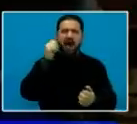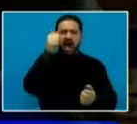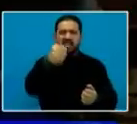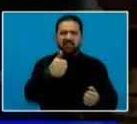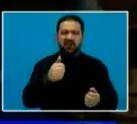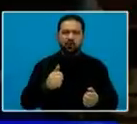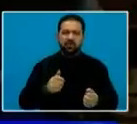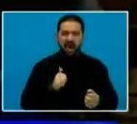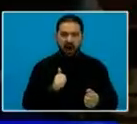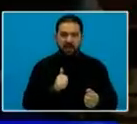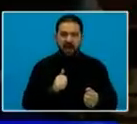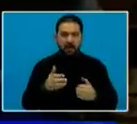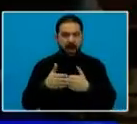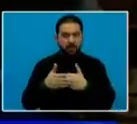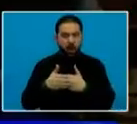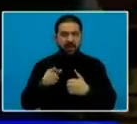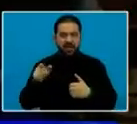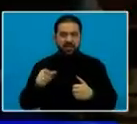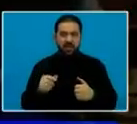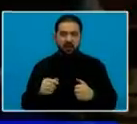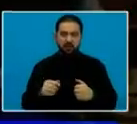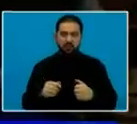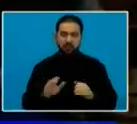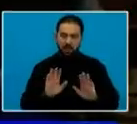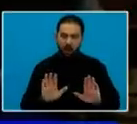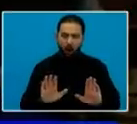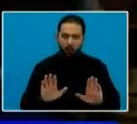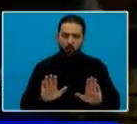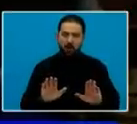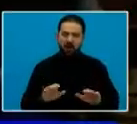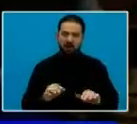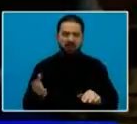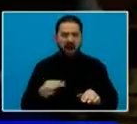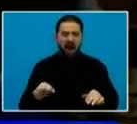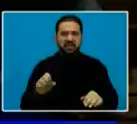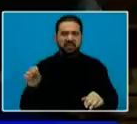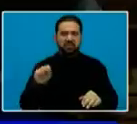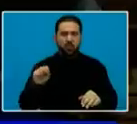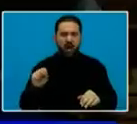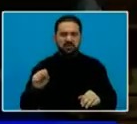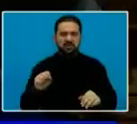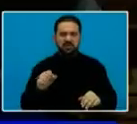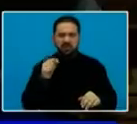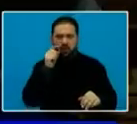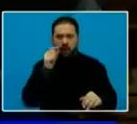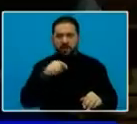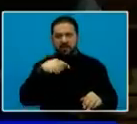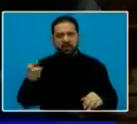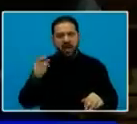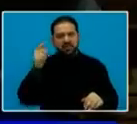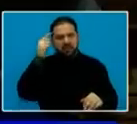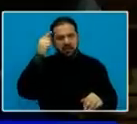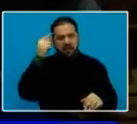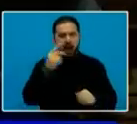a te opune în situații în care toți ceilalți îți fac opoziție. Ei făceau